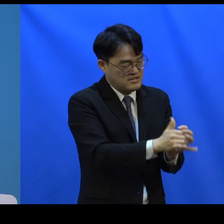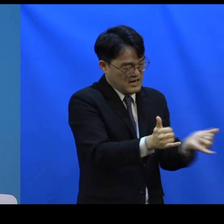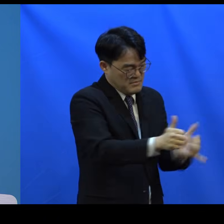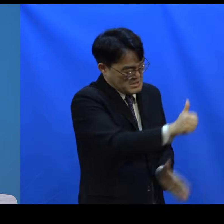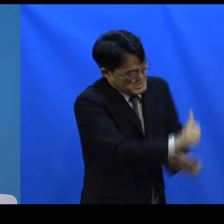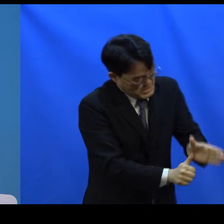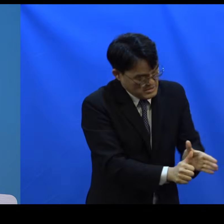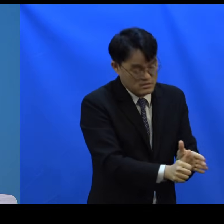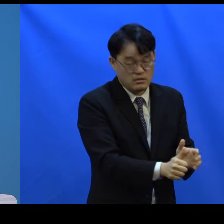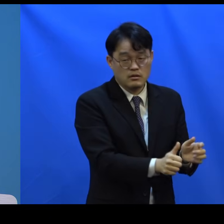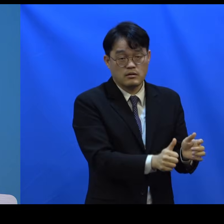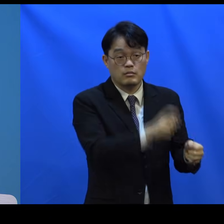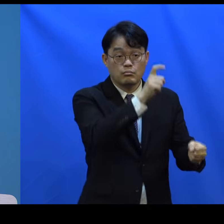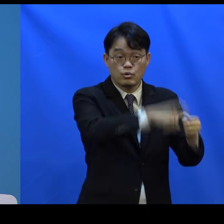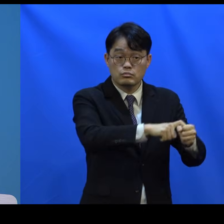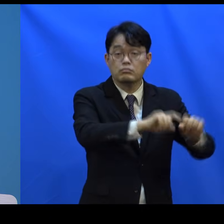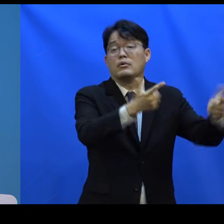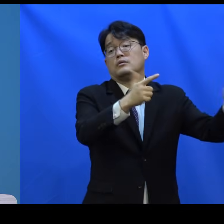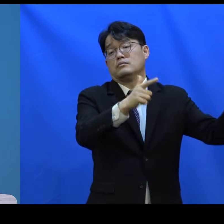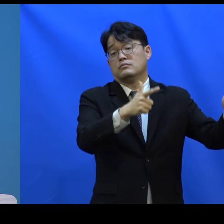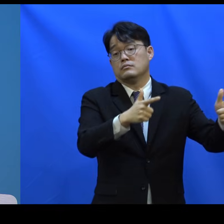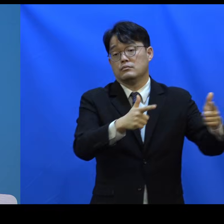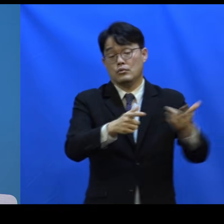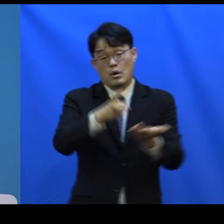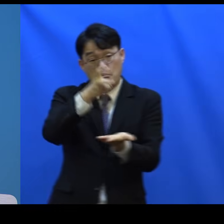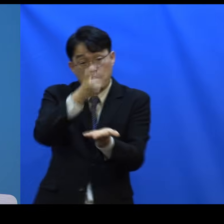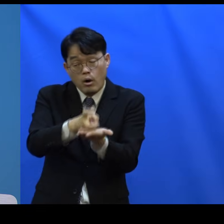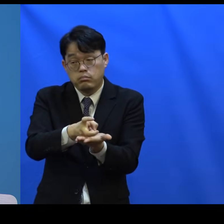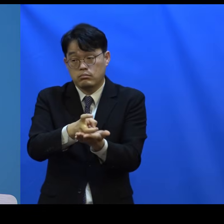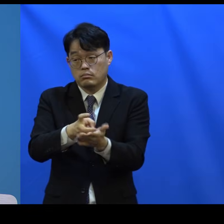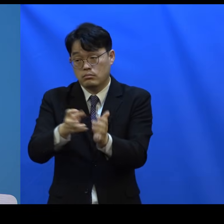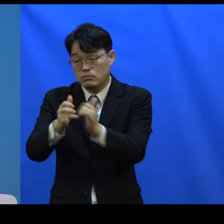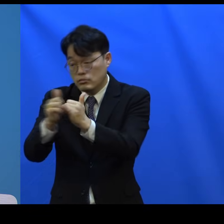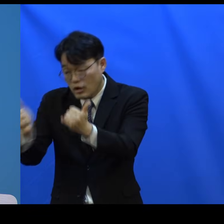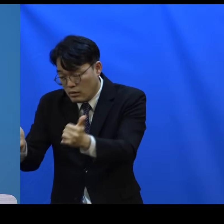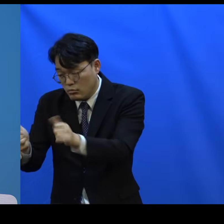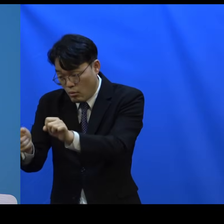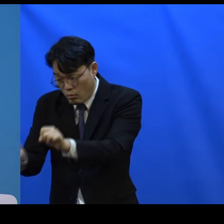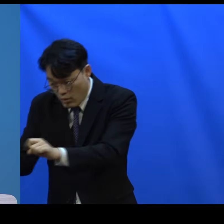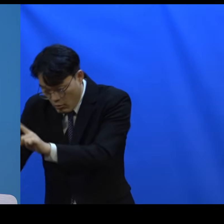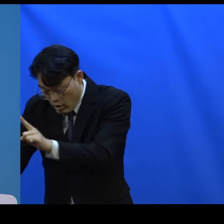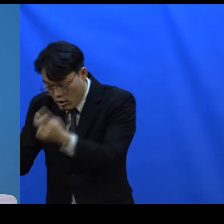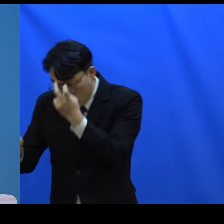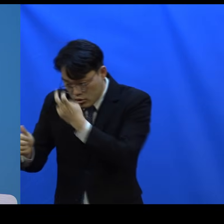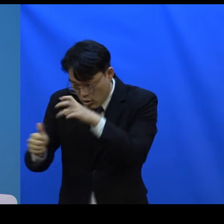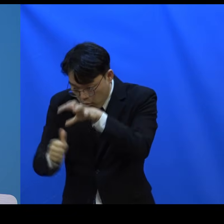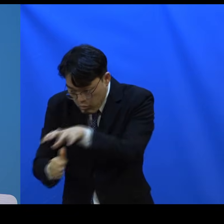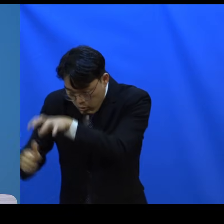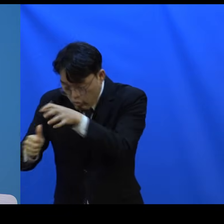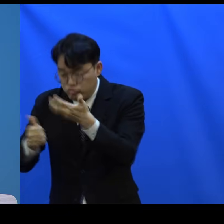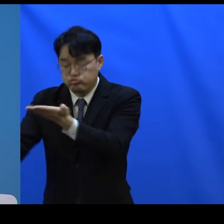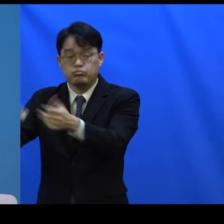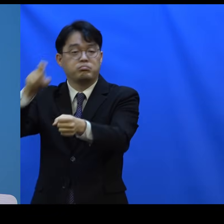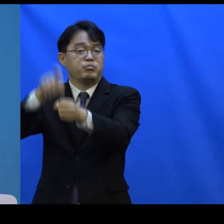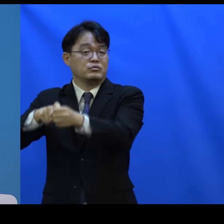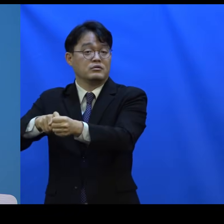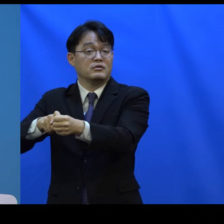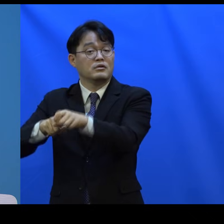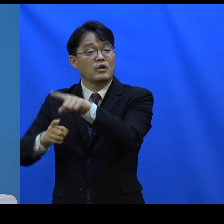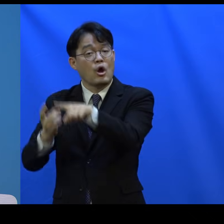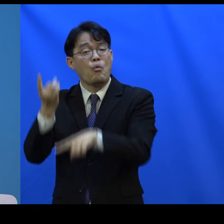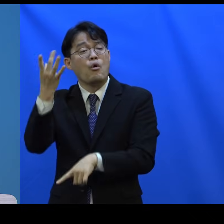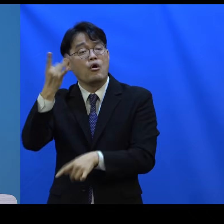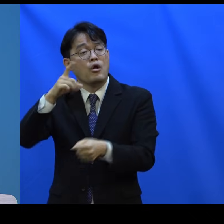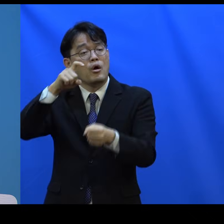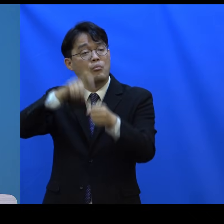앞장을 섰던 사람들이 그 시대 결국은 예수님까지 십자가에 못 박아 죽여버리는 거예요. 성도 여러분, 법은 사람을